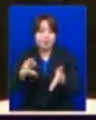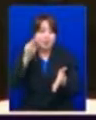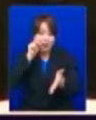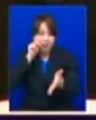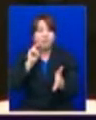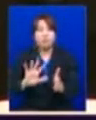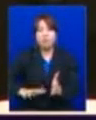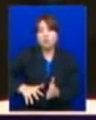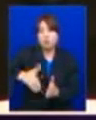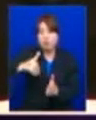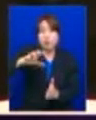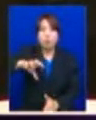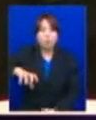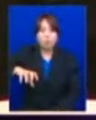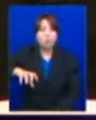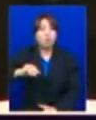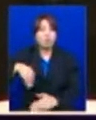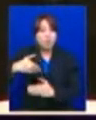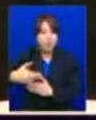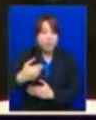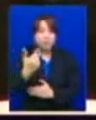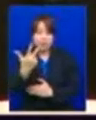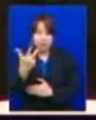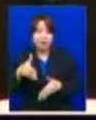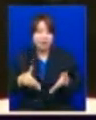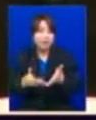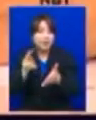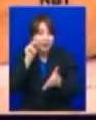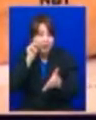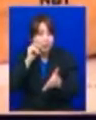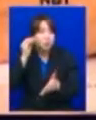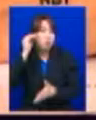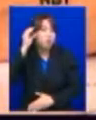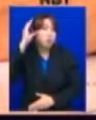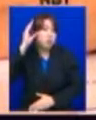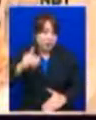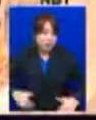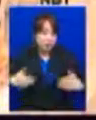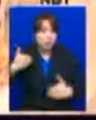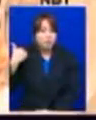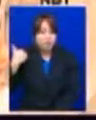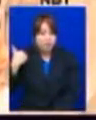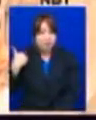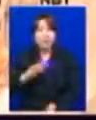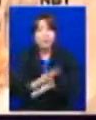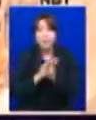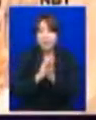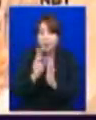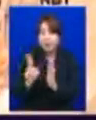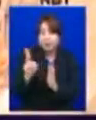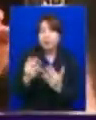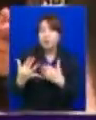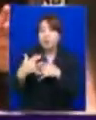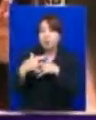พื่ออนุรักษ์ฟื้นฟูกรุงรัตนโกสินทร์3ชั้นทั้งเมืองแม่น้ำและมรดกแห่งภูมิปัญญาที่ยังมีชีวิตประยุกต์การใช้สอยที่ร่วมส